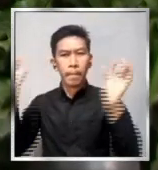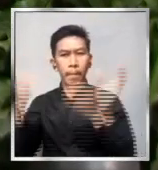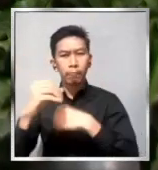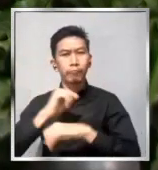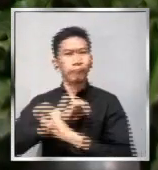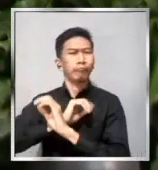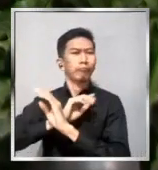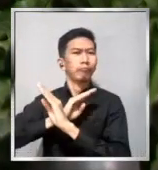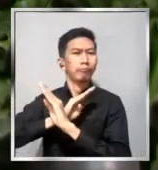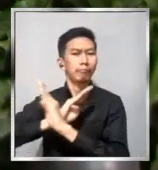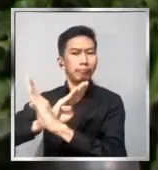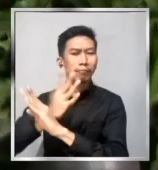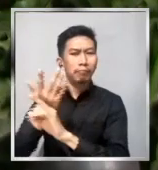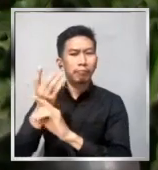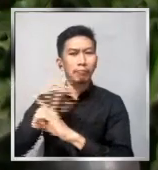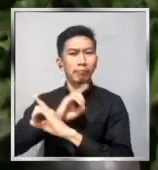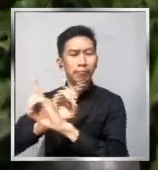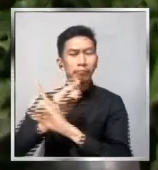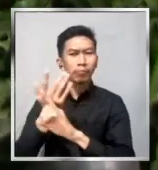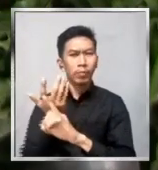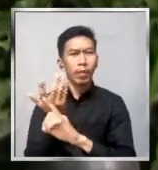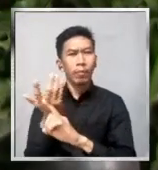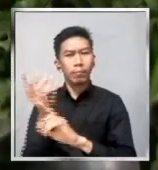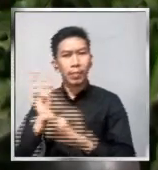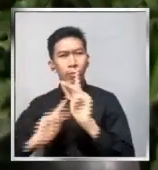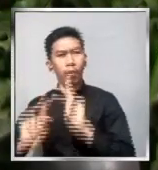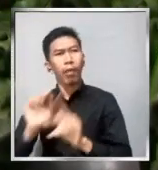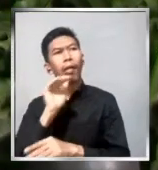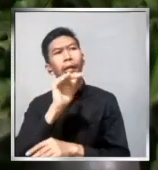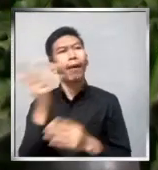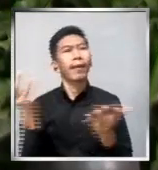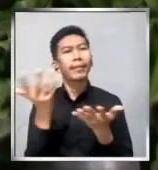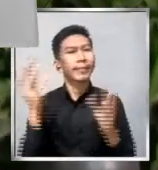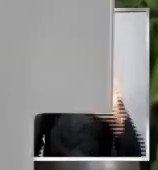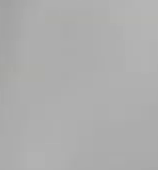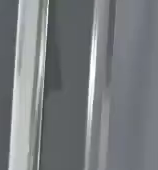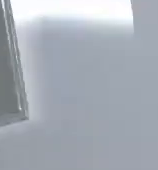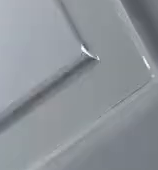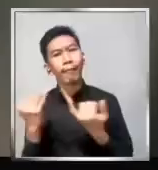ang Pangulo ngayong may kalamidad. Nakatutok si Joseph Moro.